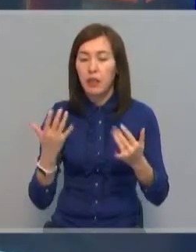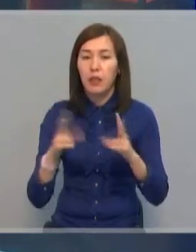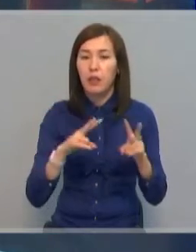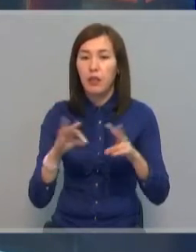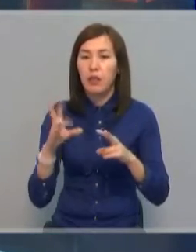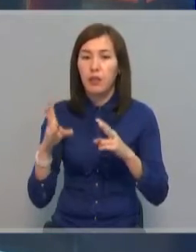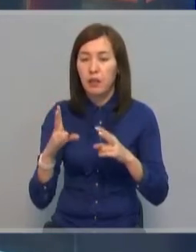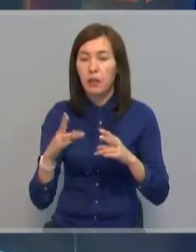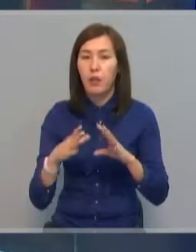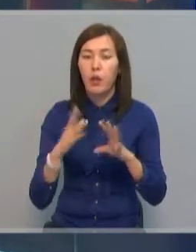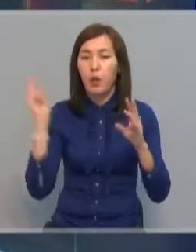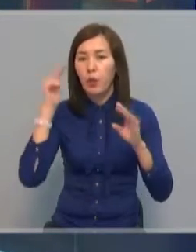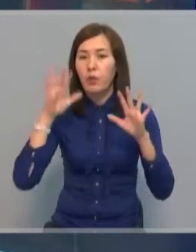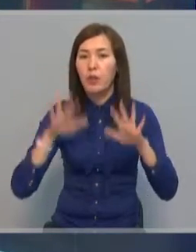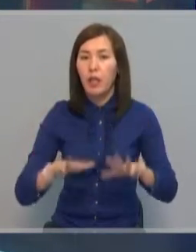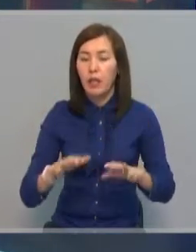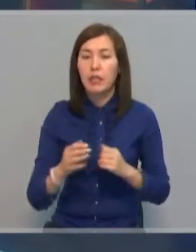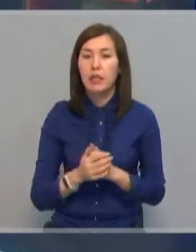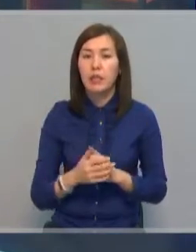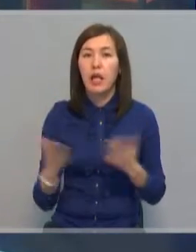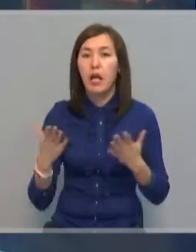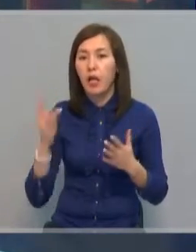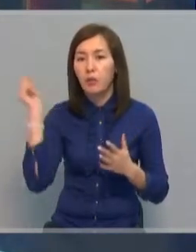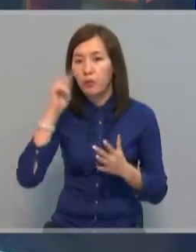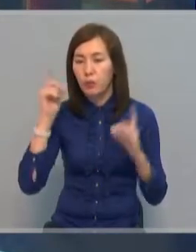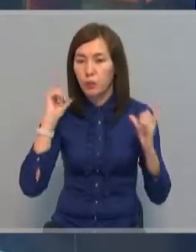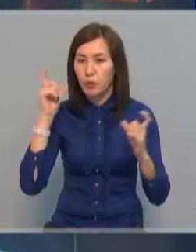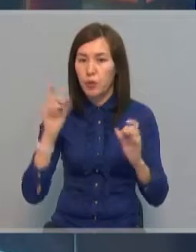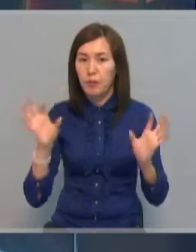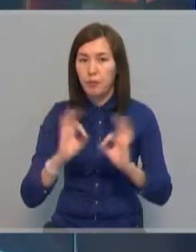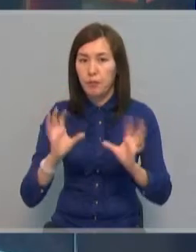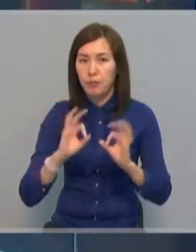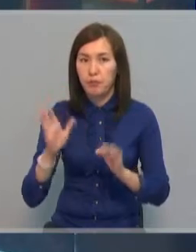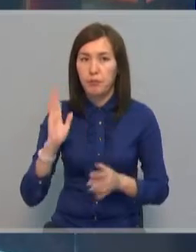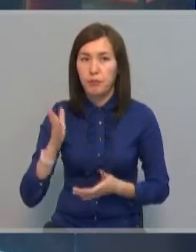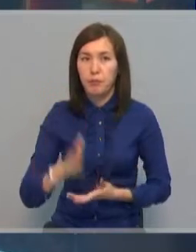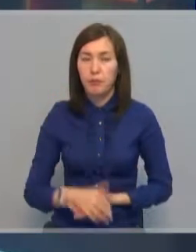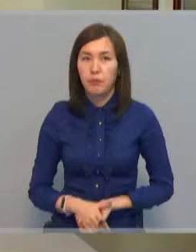соблюдаются карантинные меры в учебных заведениях города? Как обучаются студенты, расскажет корреспондент.